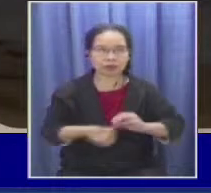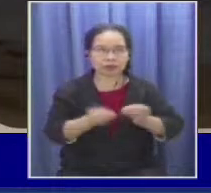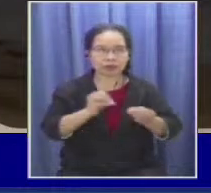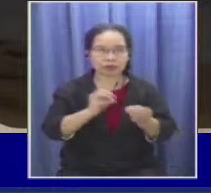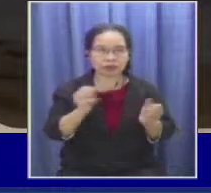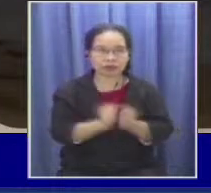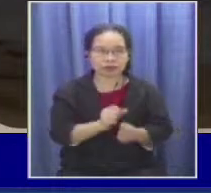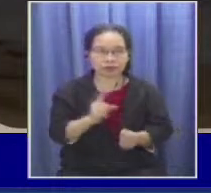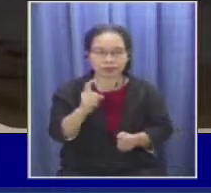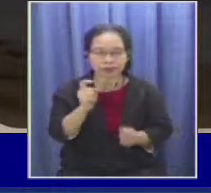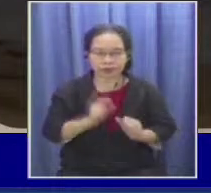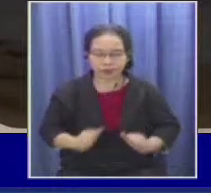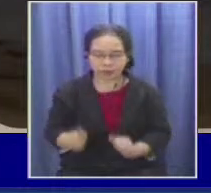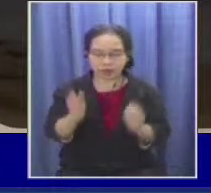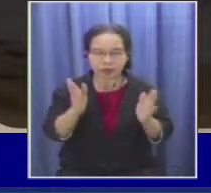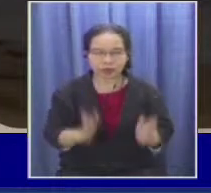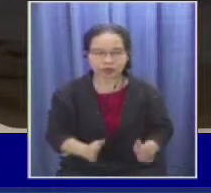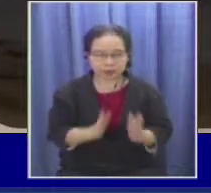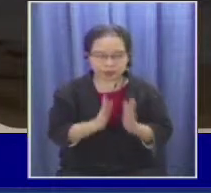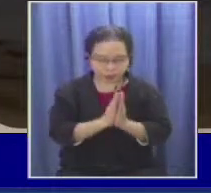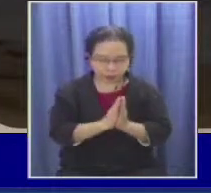na ntonto no bɔ